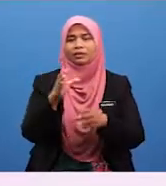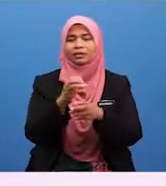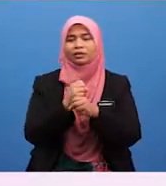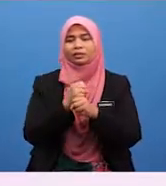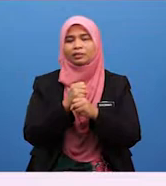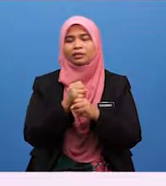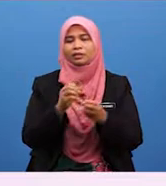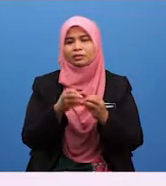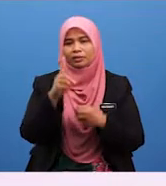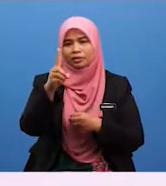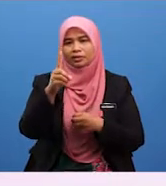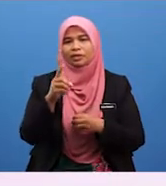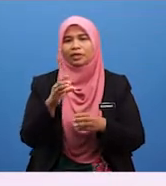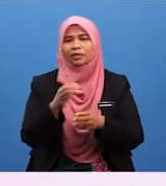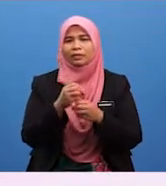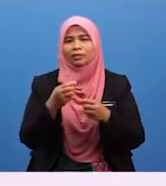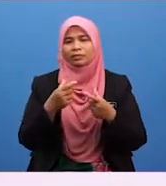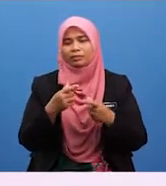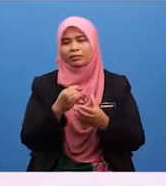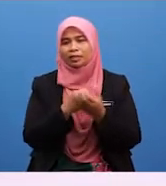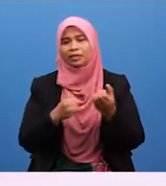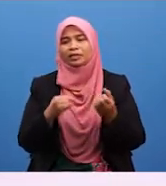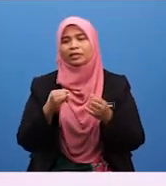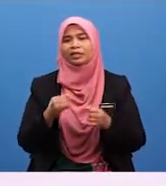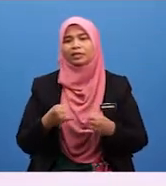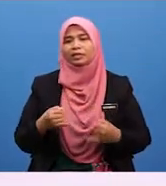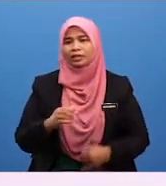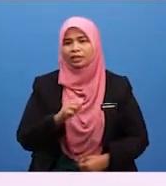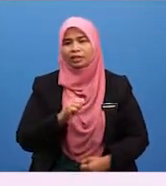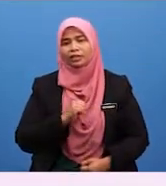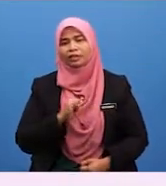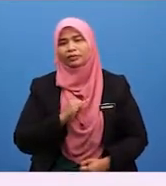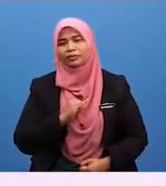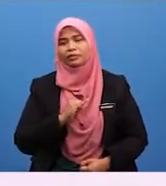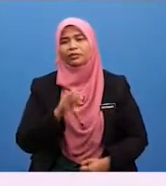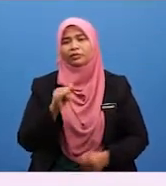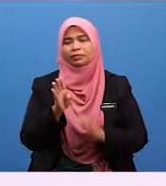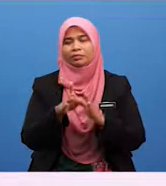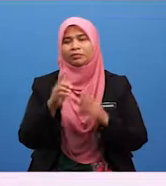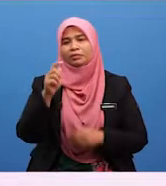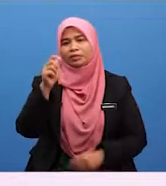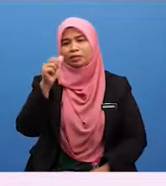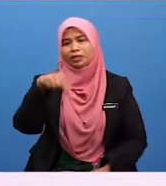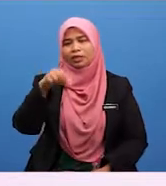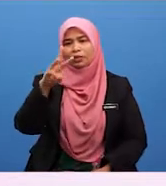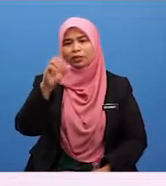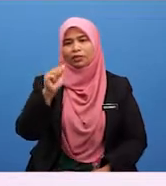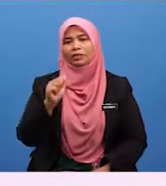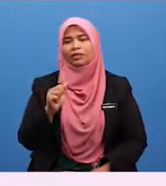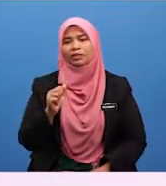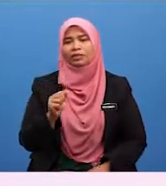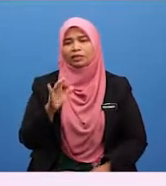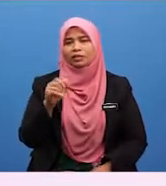pertama, melahirkan individu yang bertakwa, iaitu individu yang